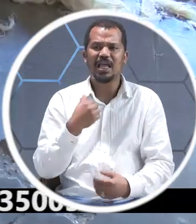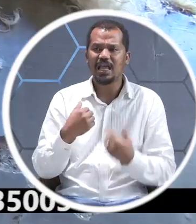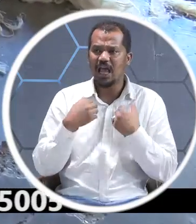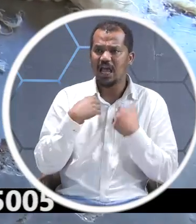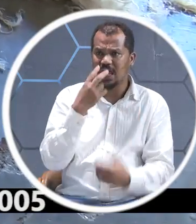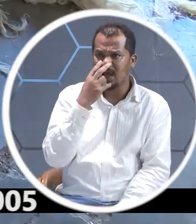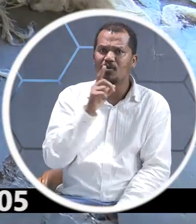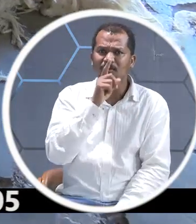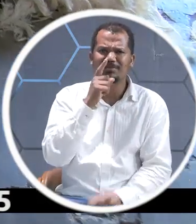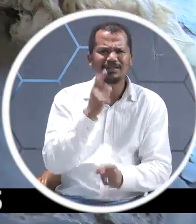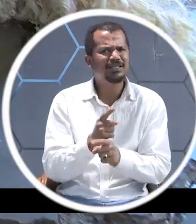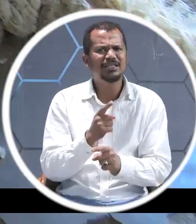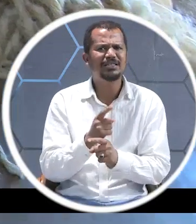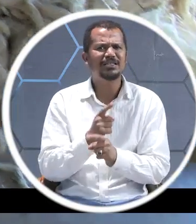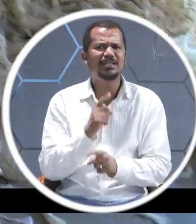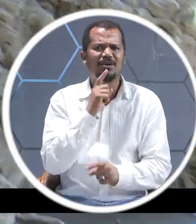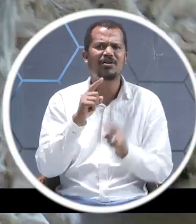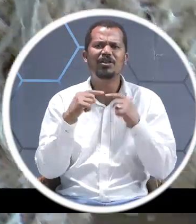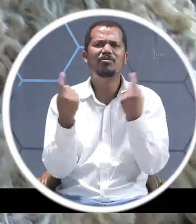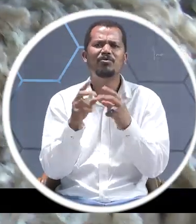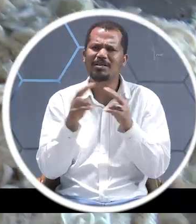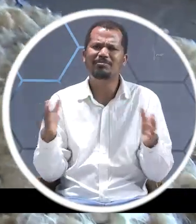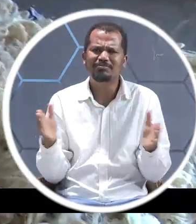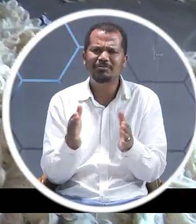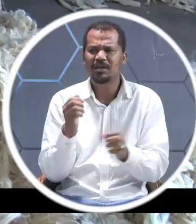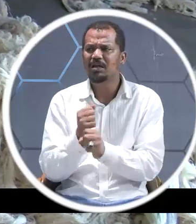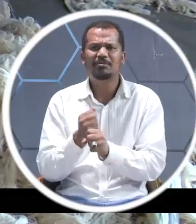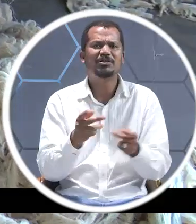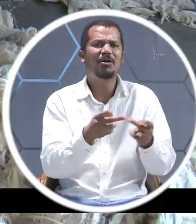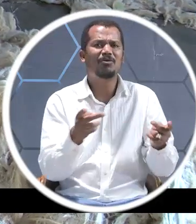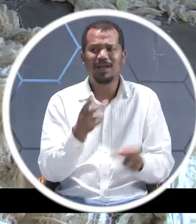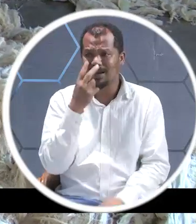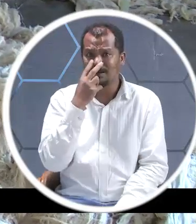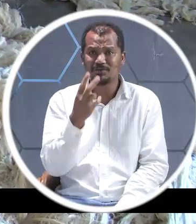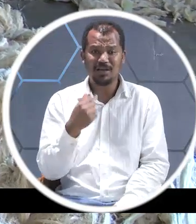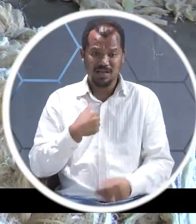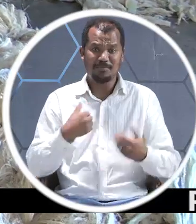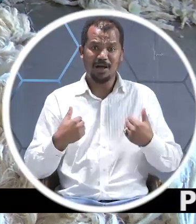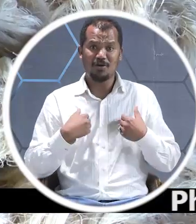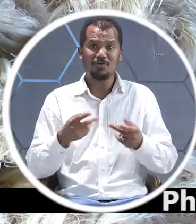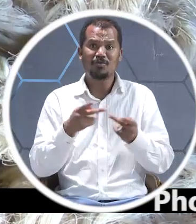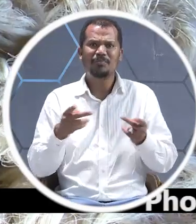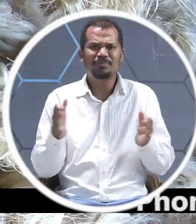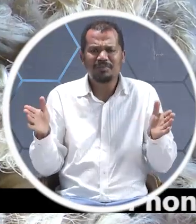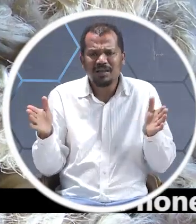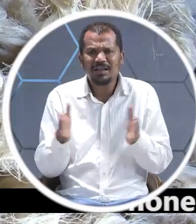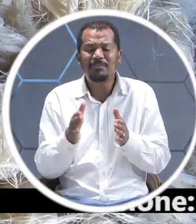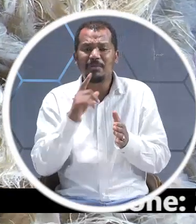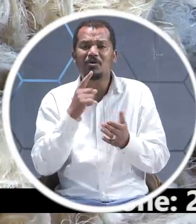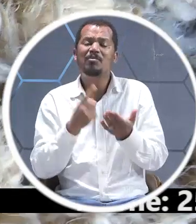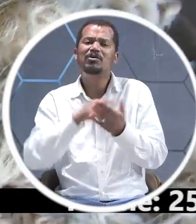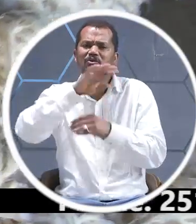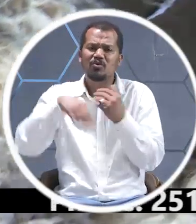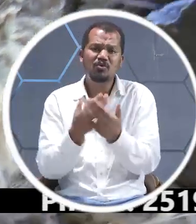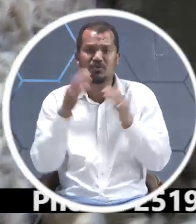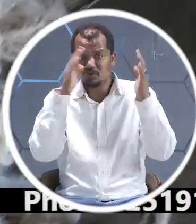ከሰማነው ጋር ትክክል የሚሄድ ነው። ግቢው በጣም ጠባብ ነው። የመስሪያ ቦታውም እንደምታዩት እኔም ያለሁበት ቦታ በጣም ጠባብ ነው።